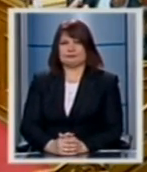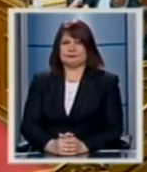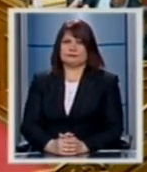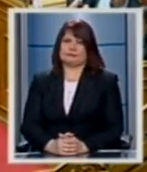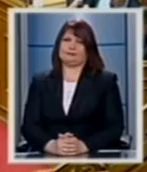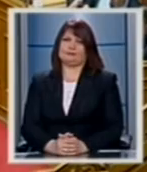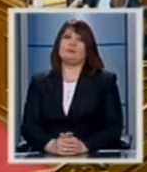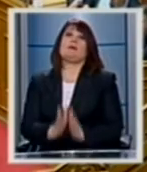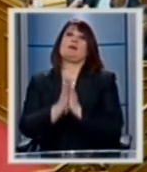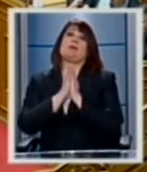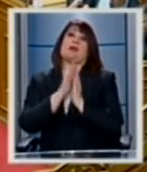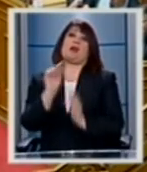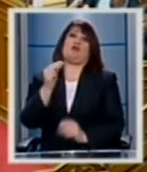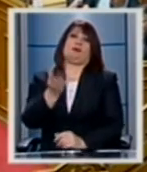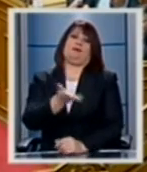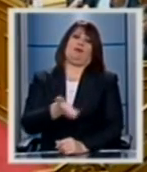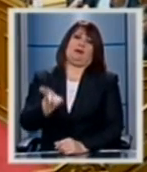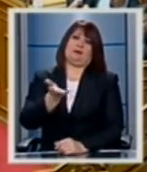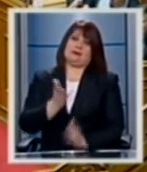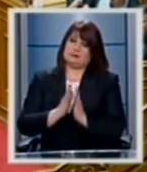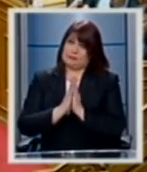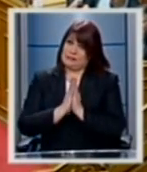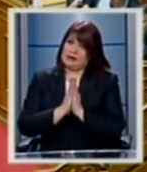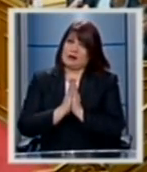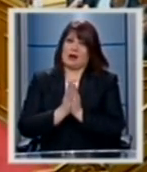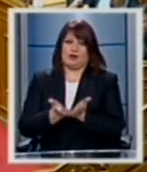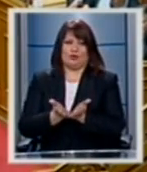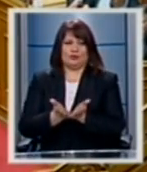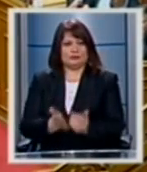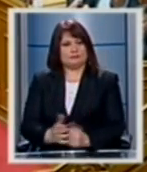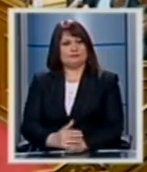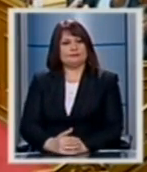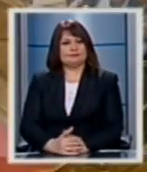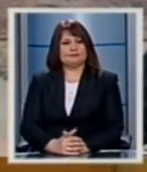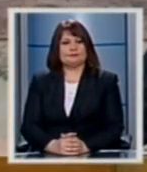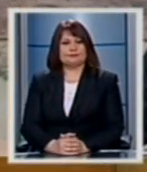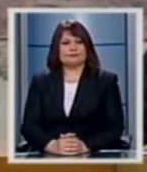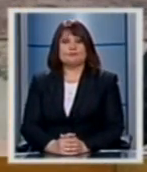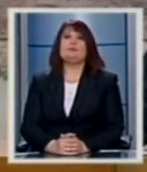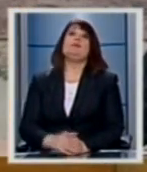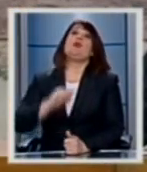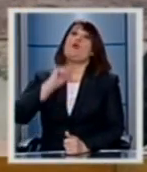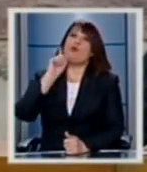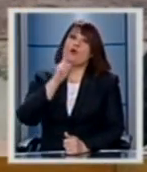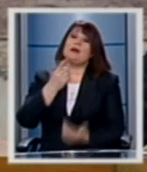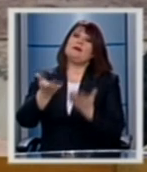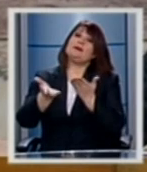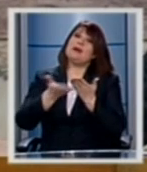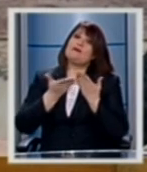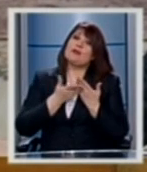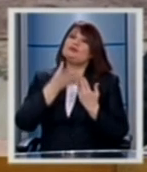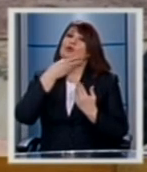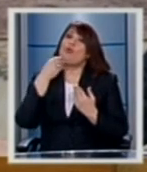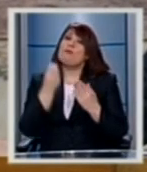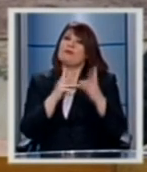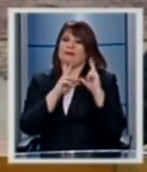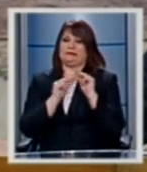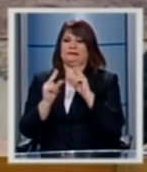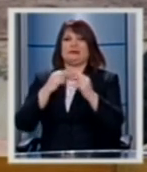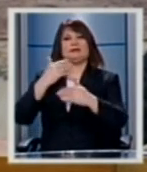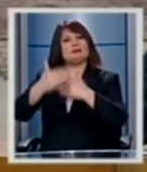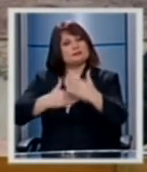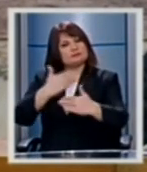Κύριοι συνάδελφοι, σας παρακαλώ πολύ να βοηθήσουμε όλοι για την ομαλή